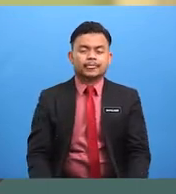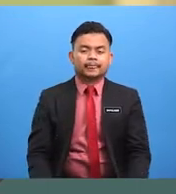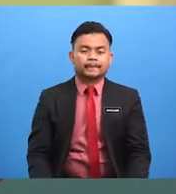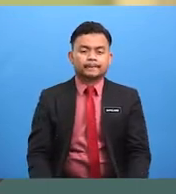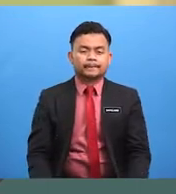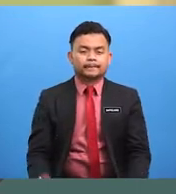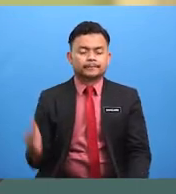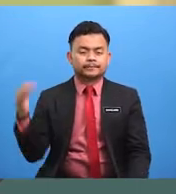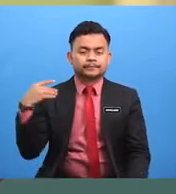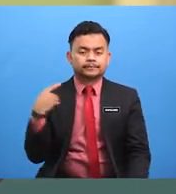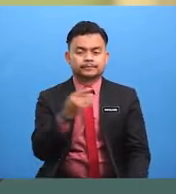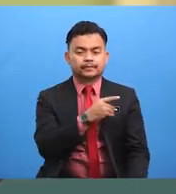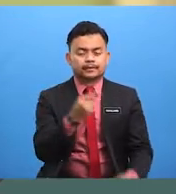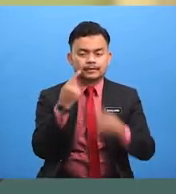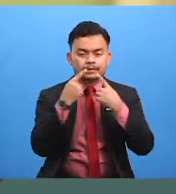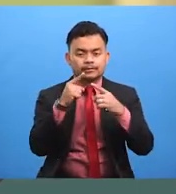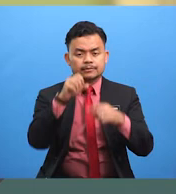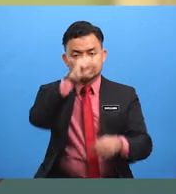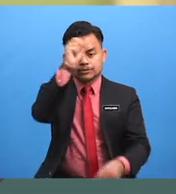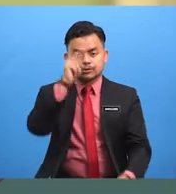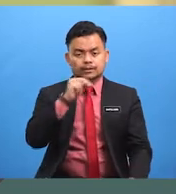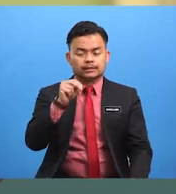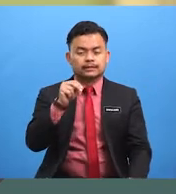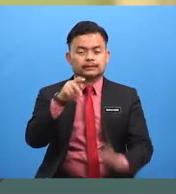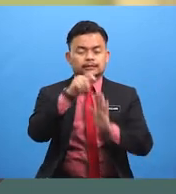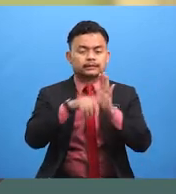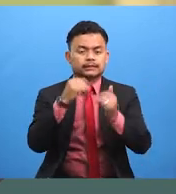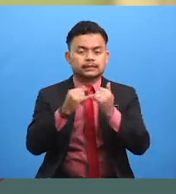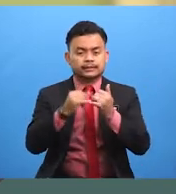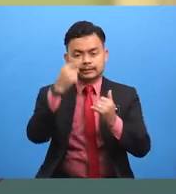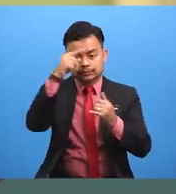Mari kita menjawab soalan yang terakhir untuk topik ini.